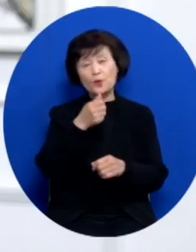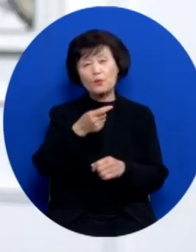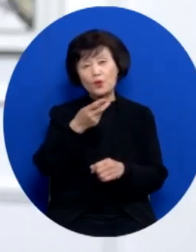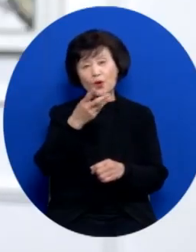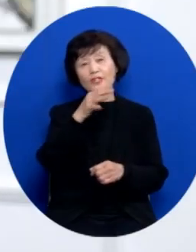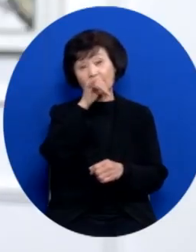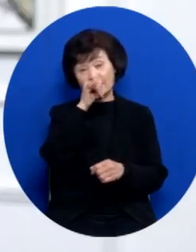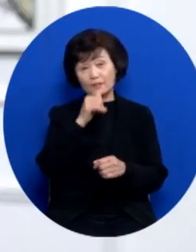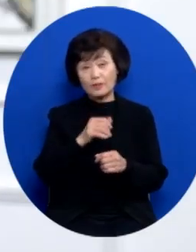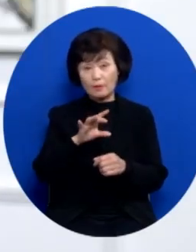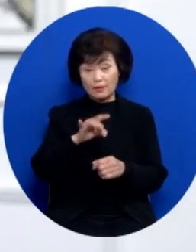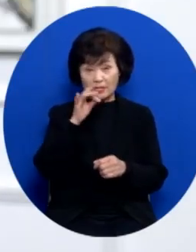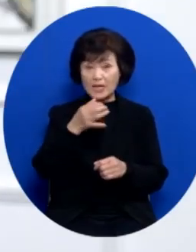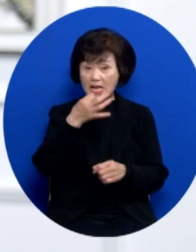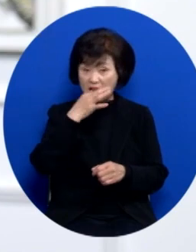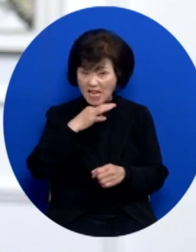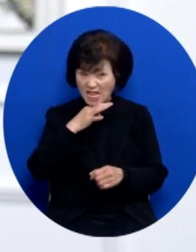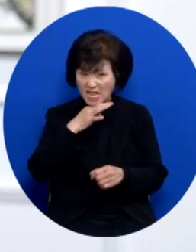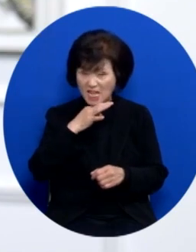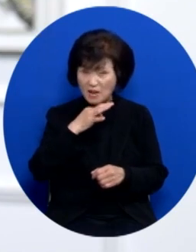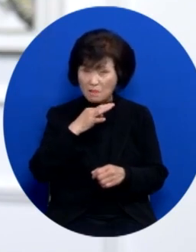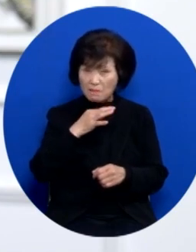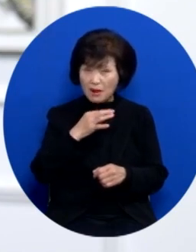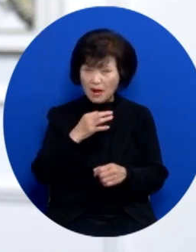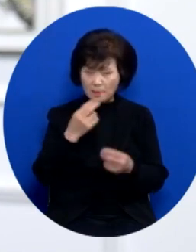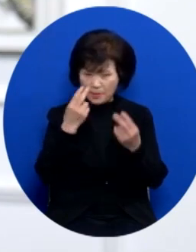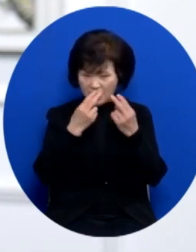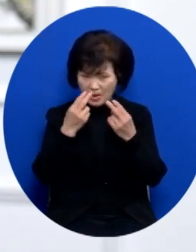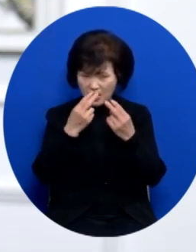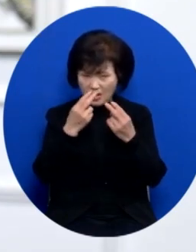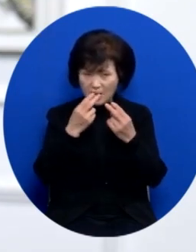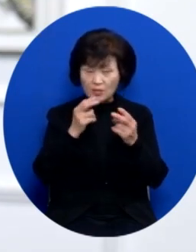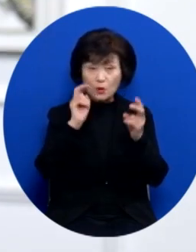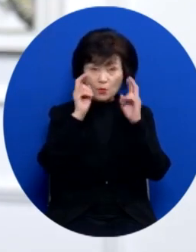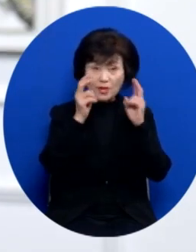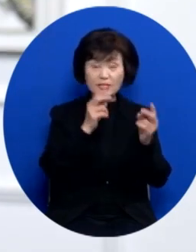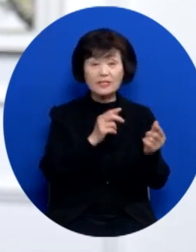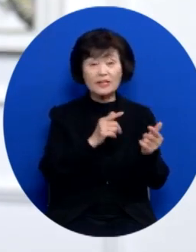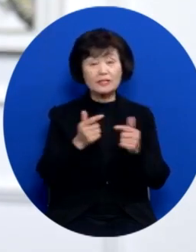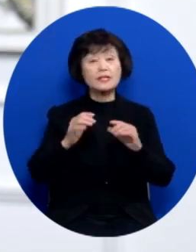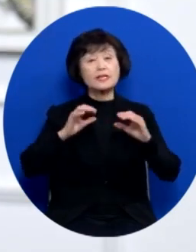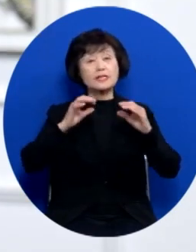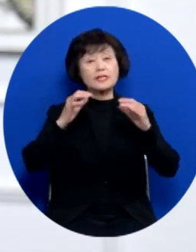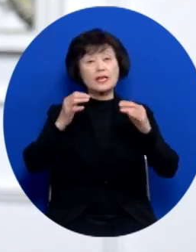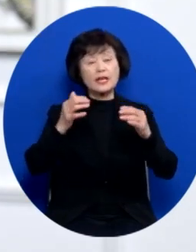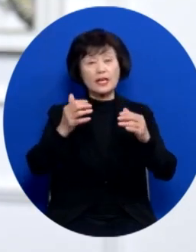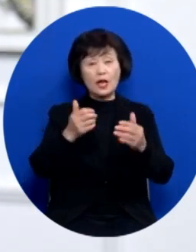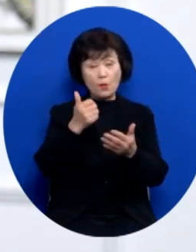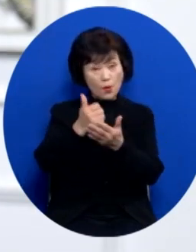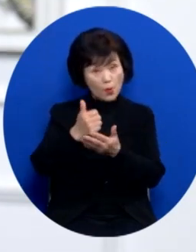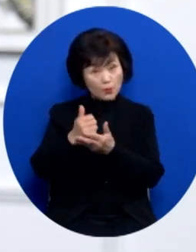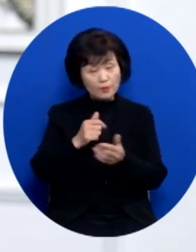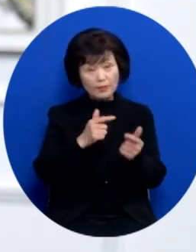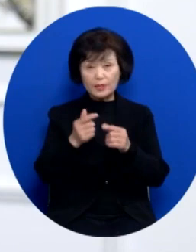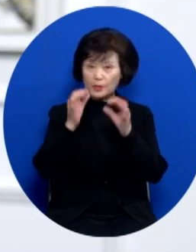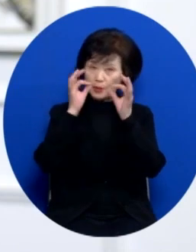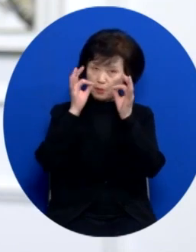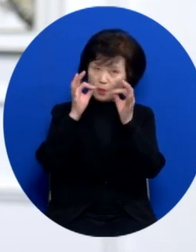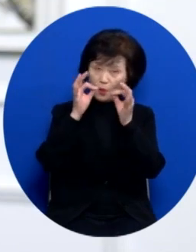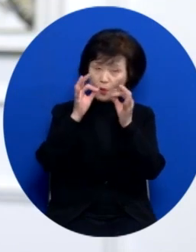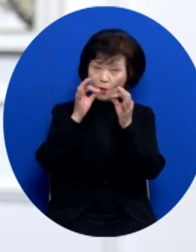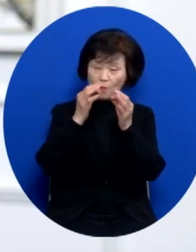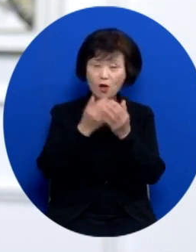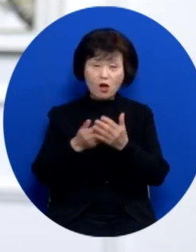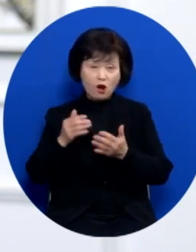먼저 이익만 추구하던 기업이 이제는 세계와 고객들을 바라보는 관점에서 획기적으로 변화를